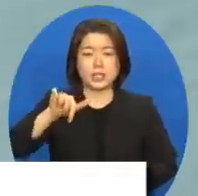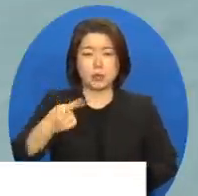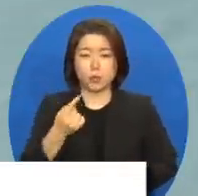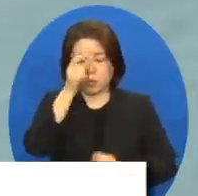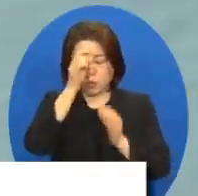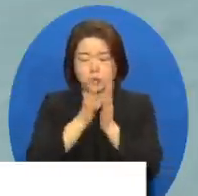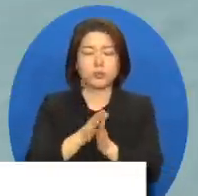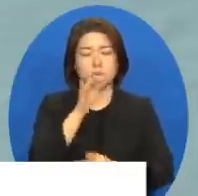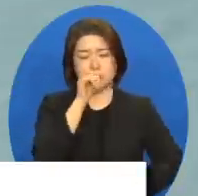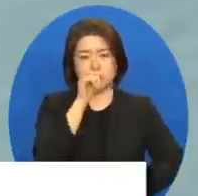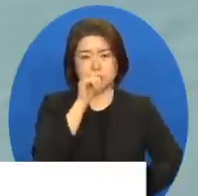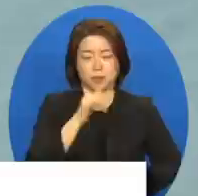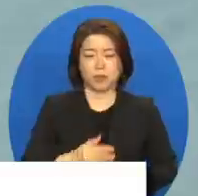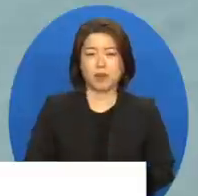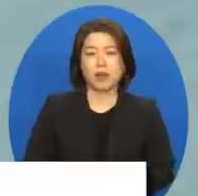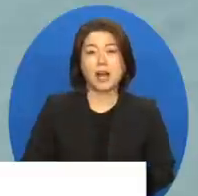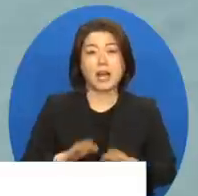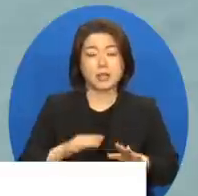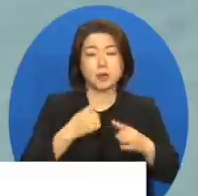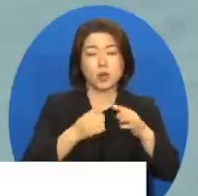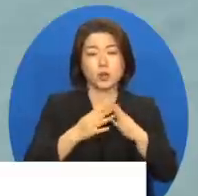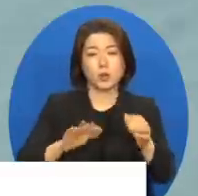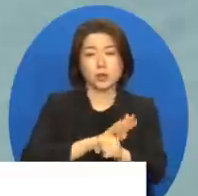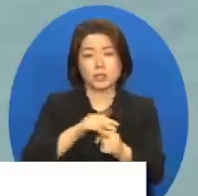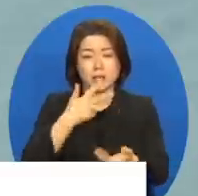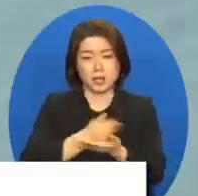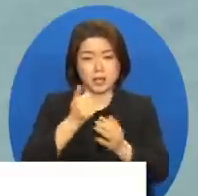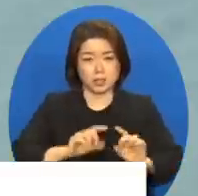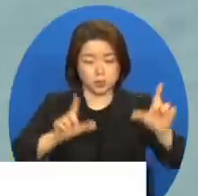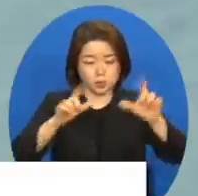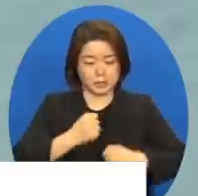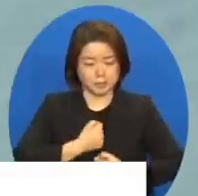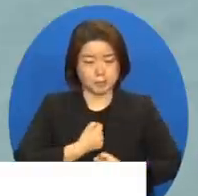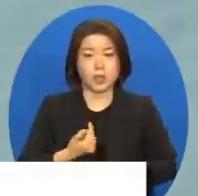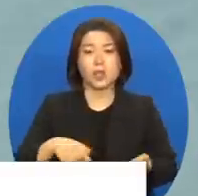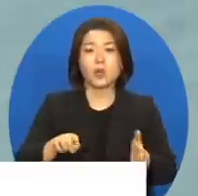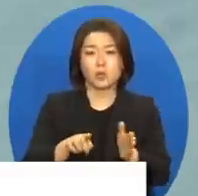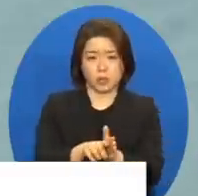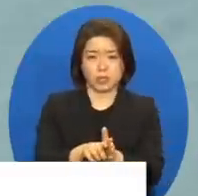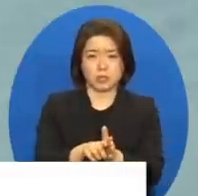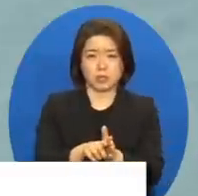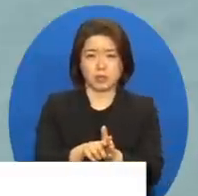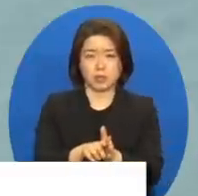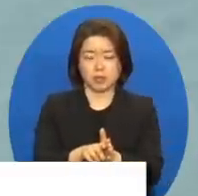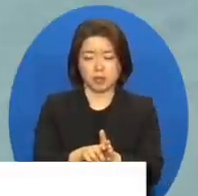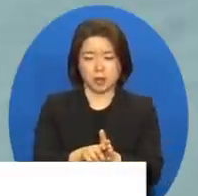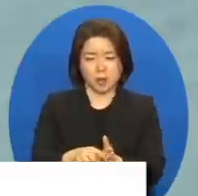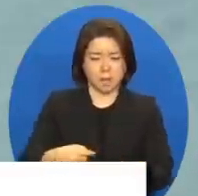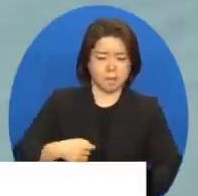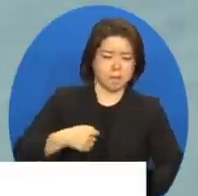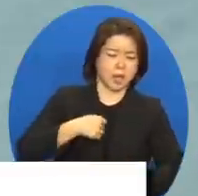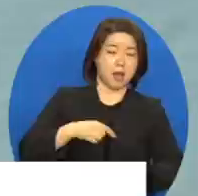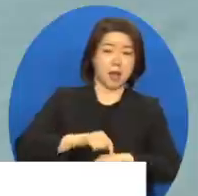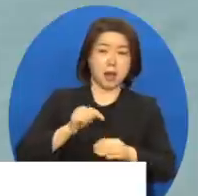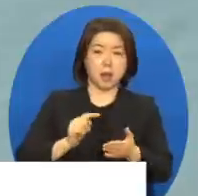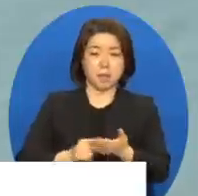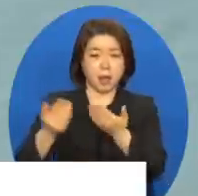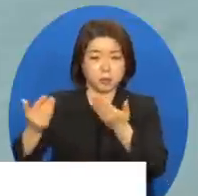이번에 교회 사랑 기도회, 교회 사랑 주일을 지킨다고 하면서 딱 마음에 와닿는 게